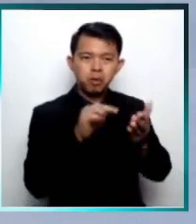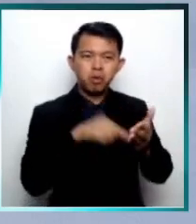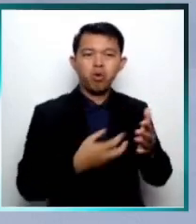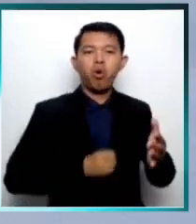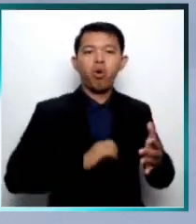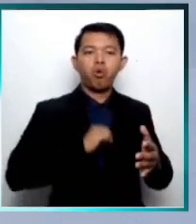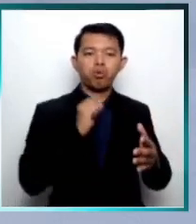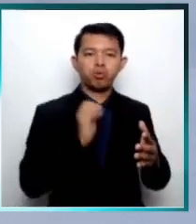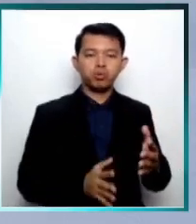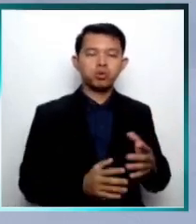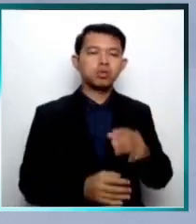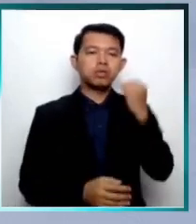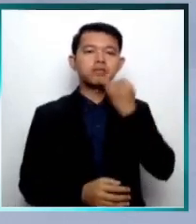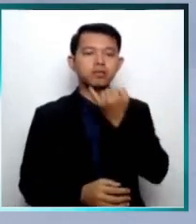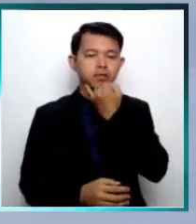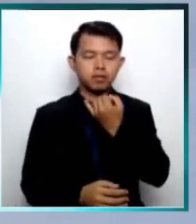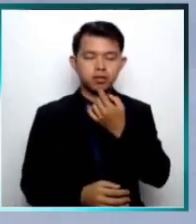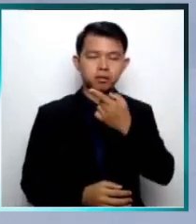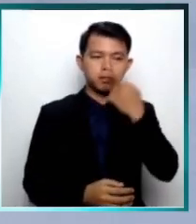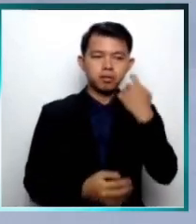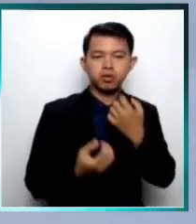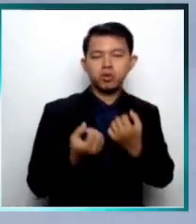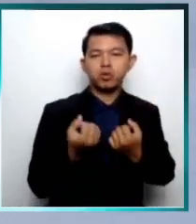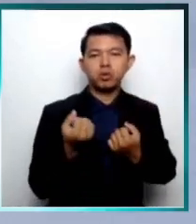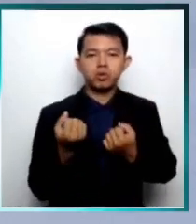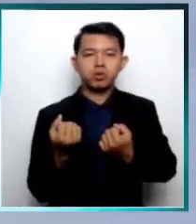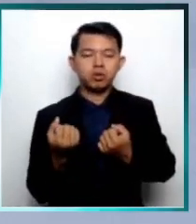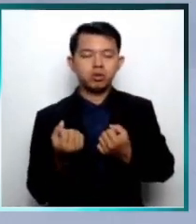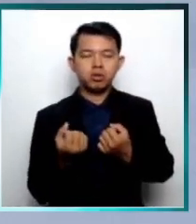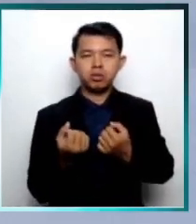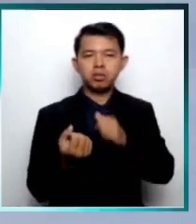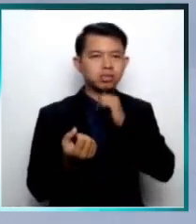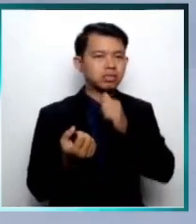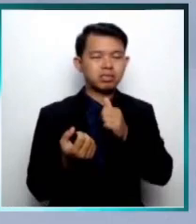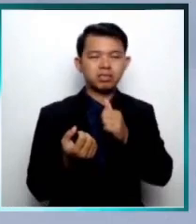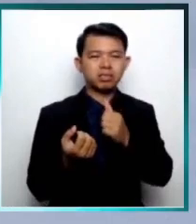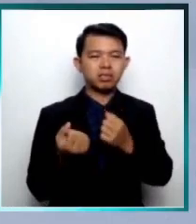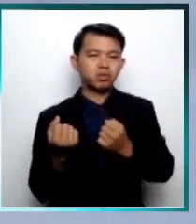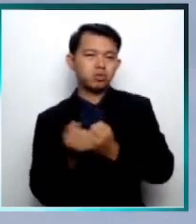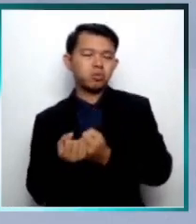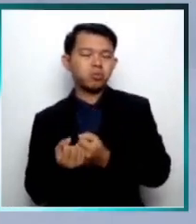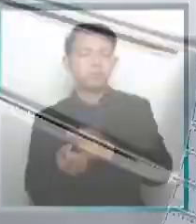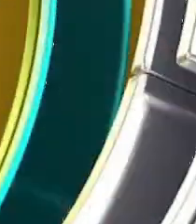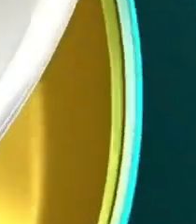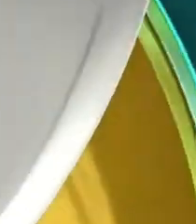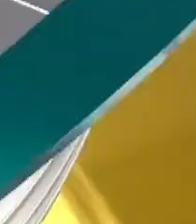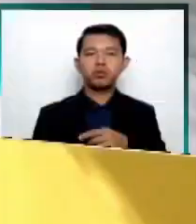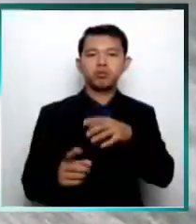sa patuloy na pag-atake ng Israel sa Gaza Strip. My report si Ian Cruz.